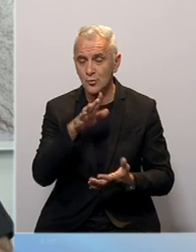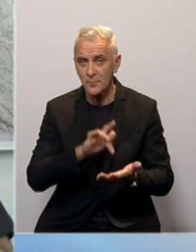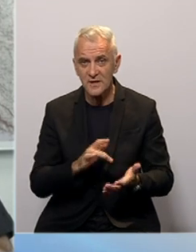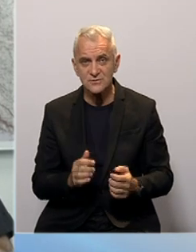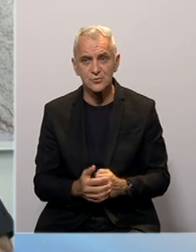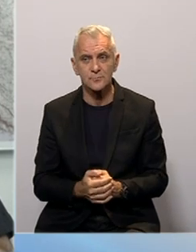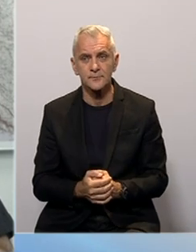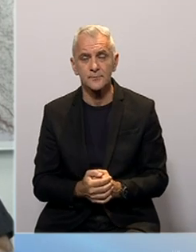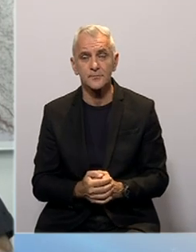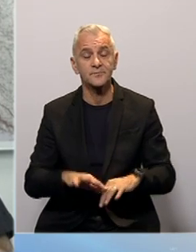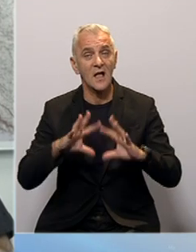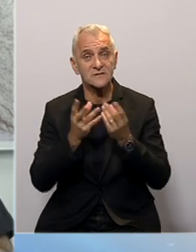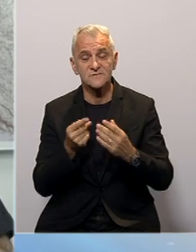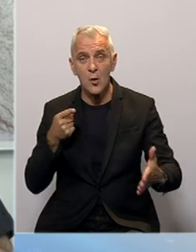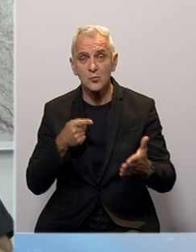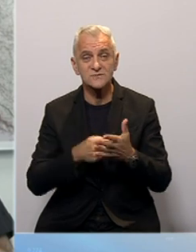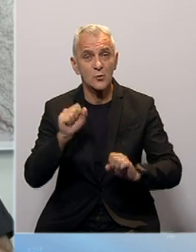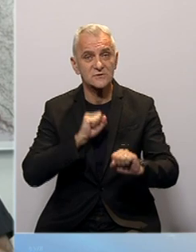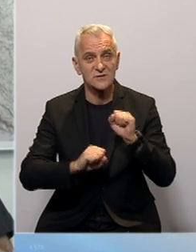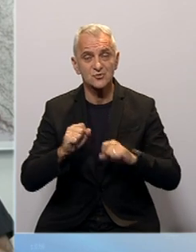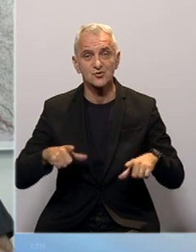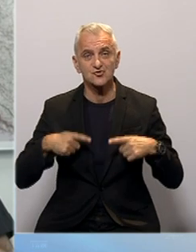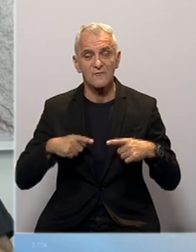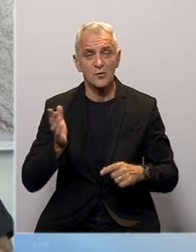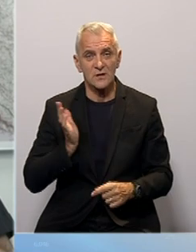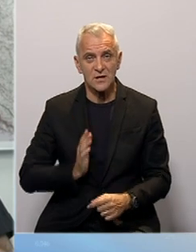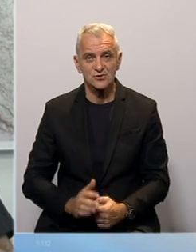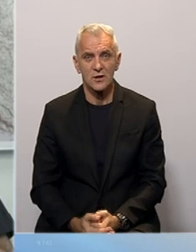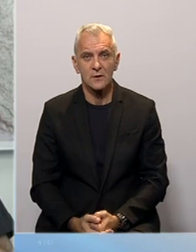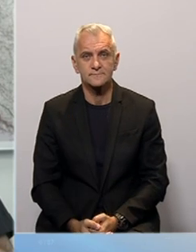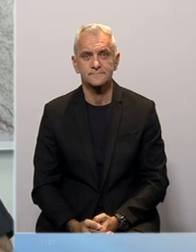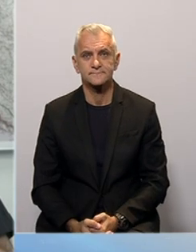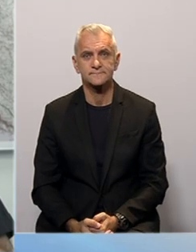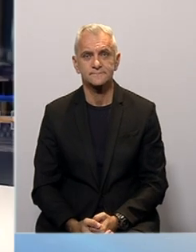lokalitetu, a sve u cilju da se zaštite životi građana.